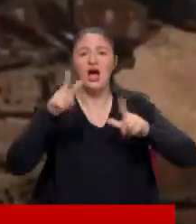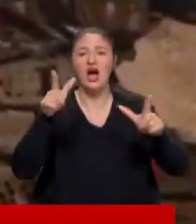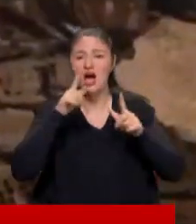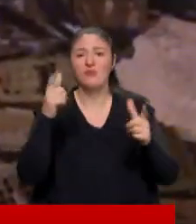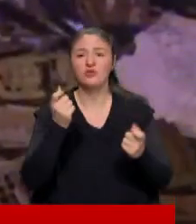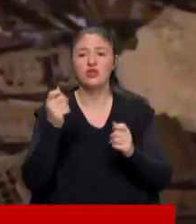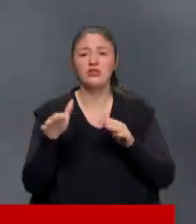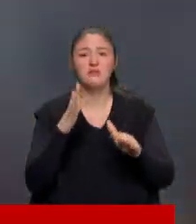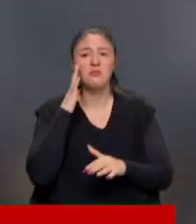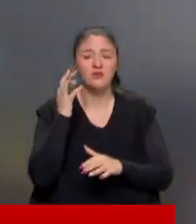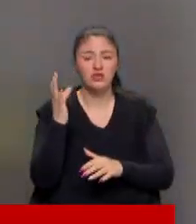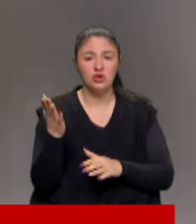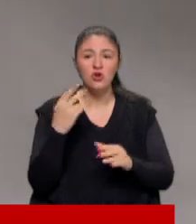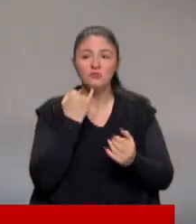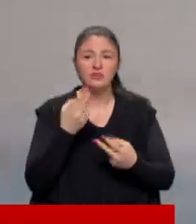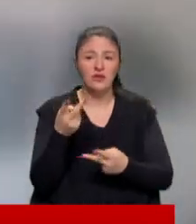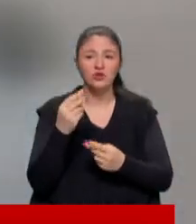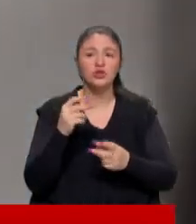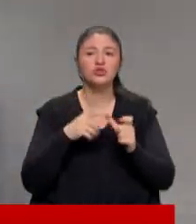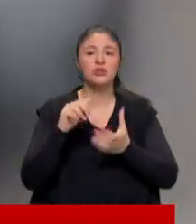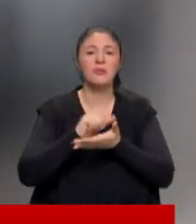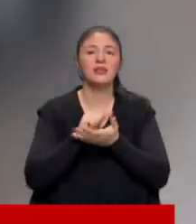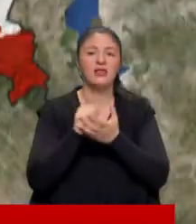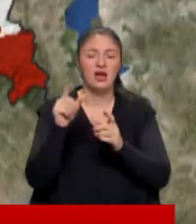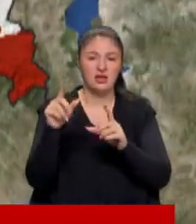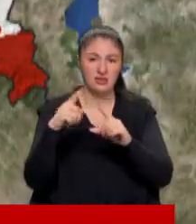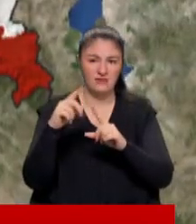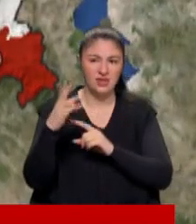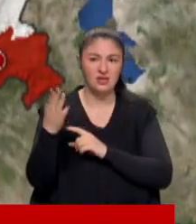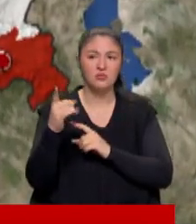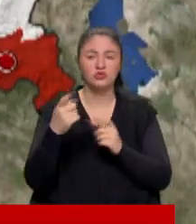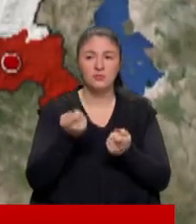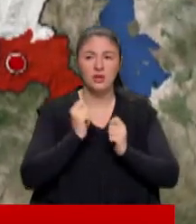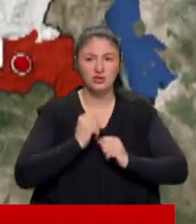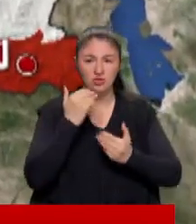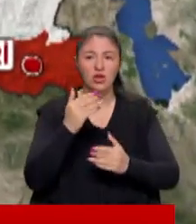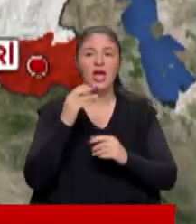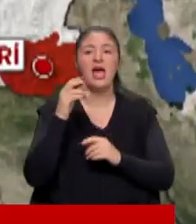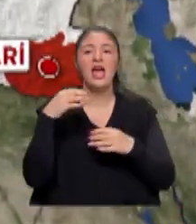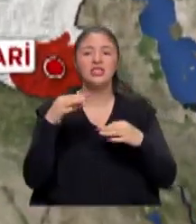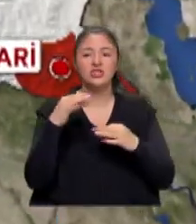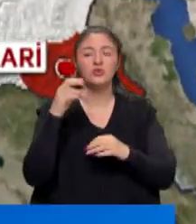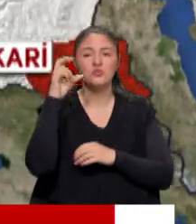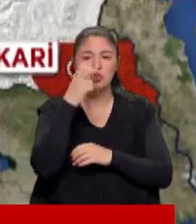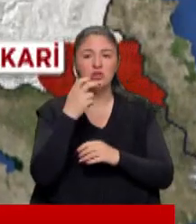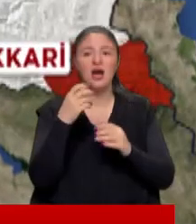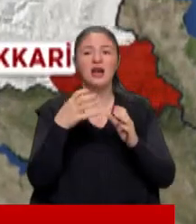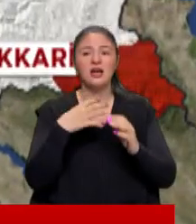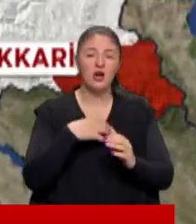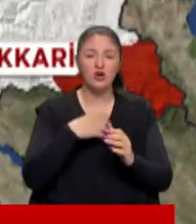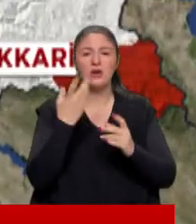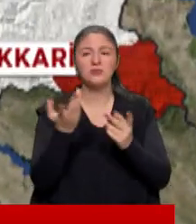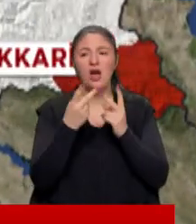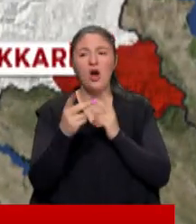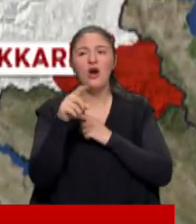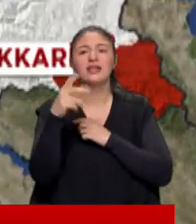çalışıyor deprem profesörü. Konuk olduğu sosyal medya kanalında da bu çabasını sürdürdü. Eskişehir, Muğla, Erzincan, Kayseri, Konya